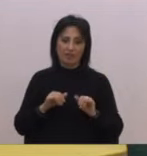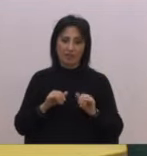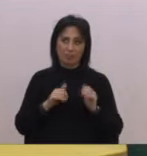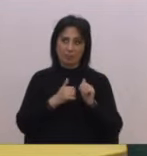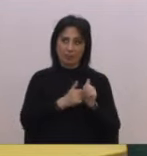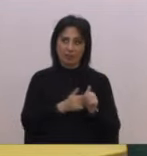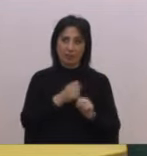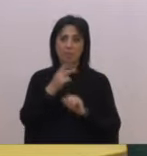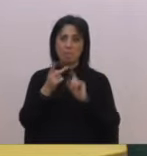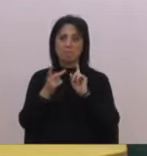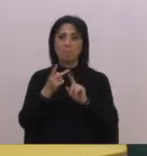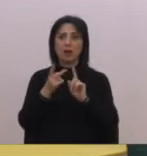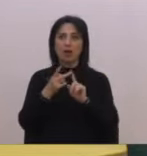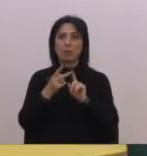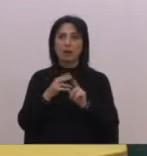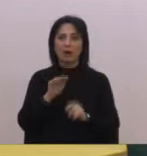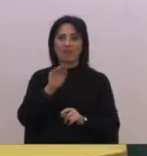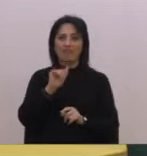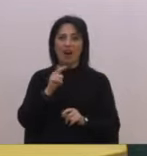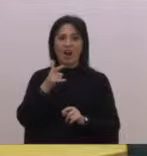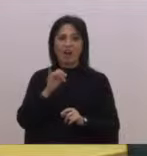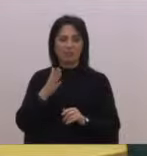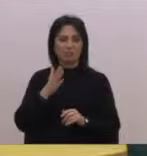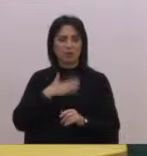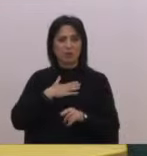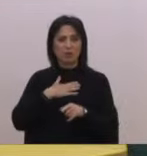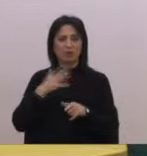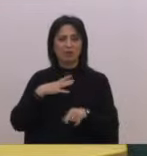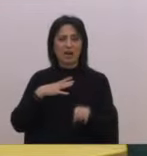მიყვება. მეორე ეს არის ფაგების წარმოება, ანუ